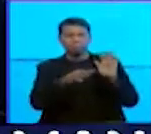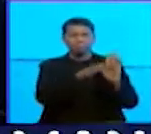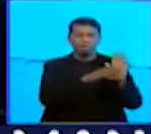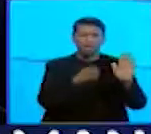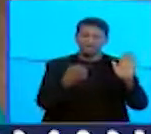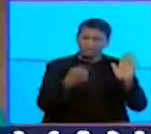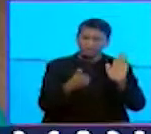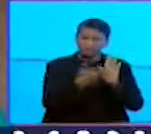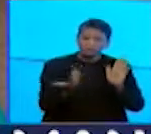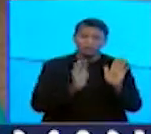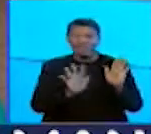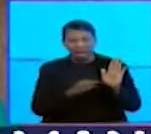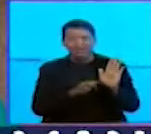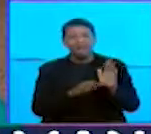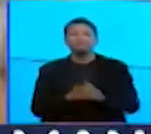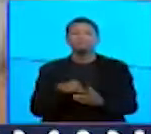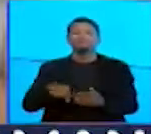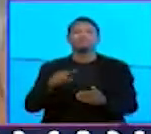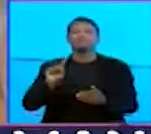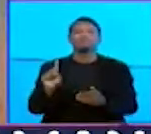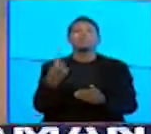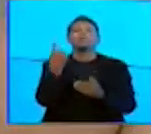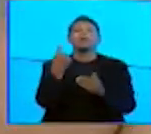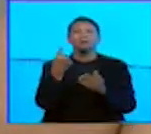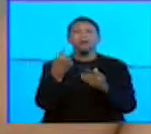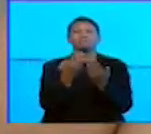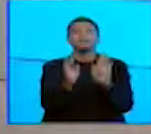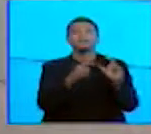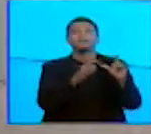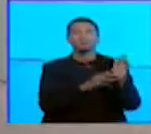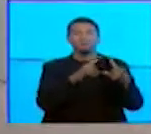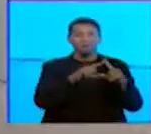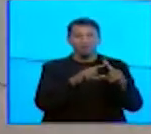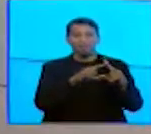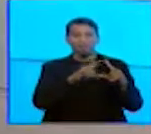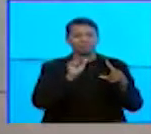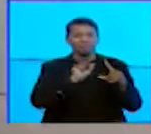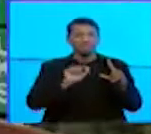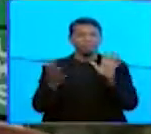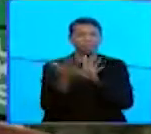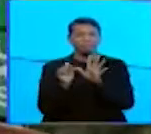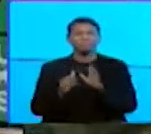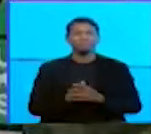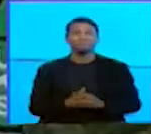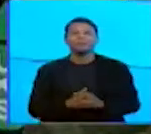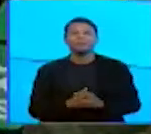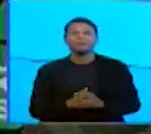ruangan bagi siswa SMP. Dari Madiun, Jawa Timur, Arif Wahyu Effendi melaporkan.